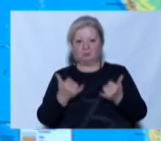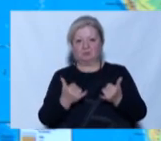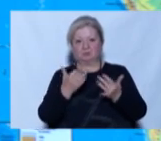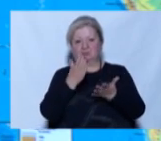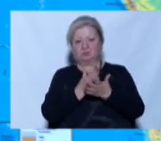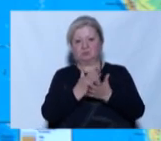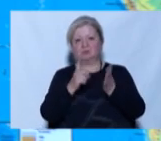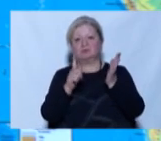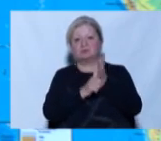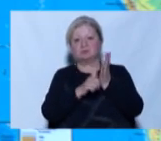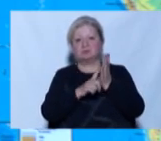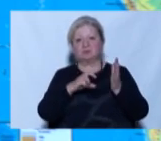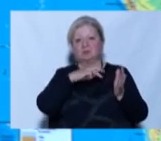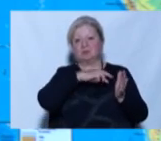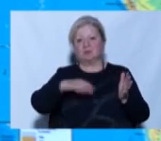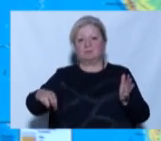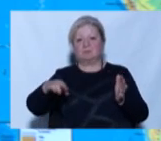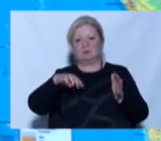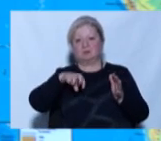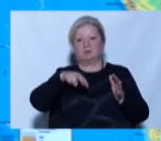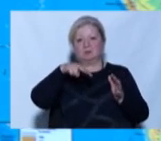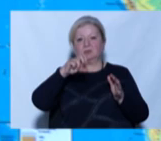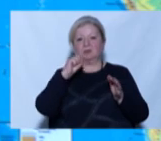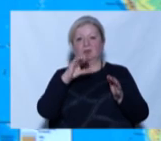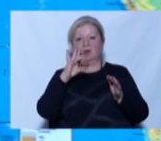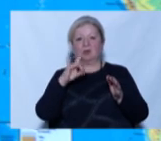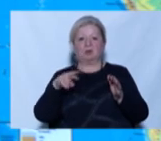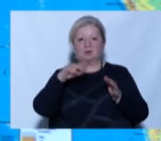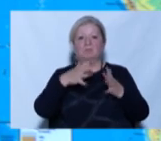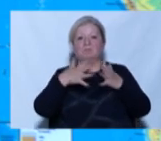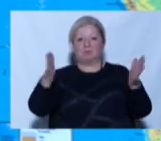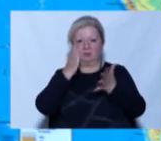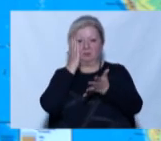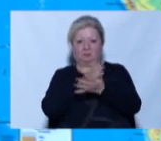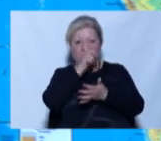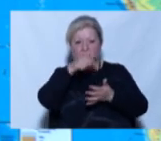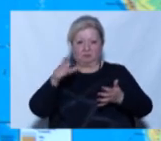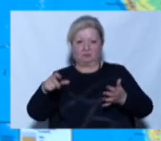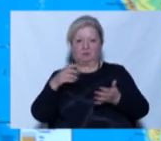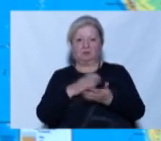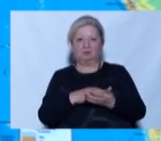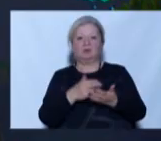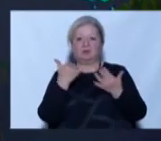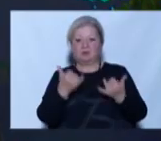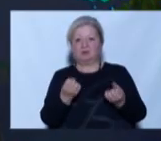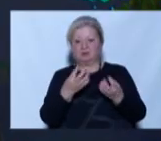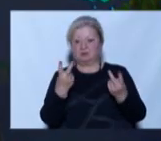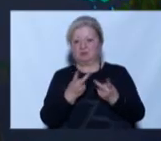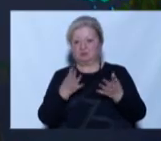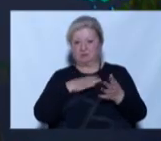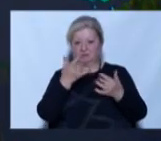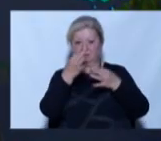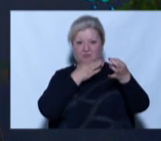მილიარდს გადავაჭარბეთ, აი ეხლა ამ წუთას, როდესაც მე ვსაუბრობ მოსახლეობის რაოდენობაზე, კიდევ ვიბადებიან